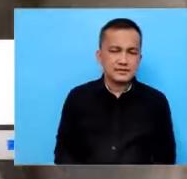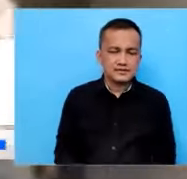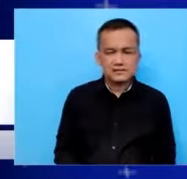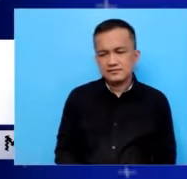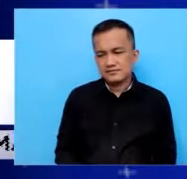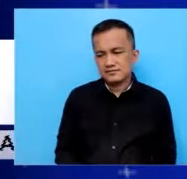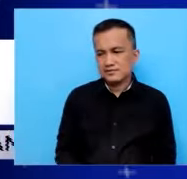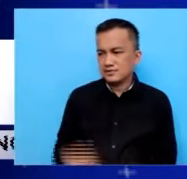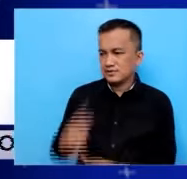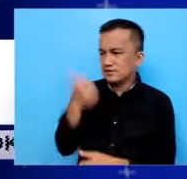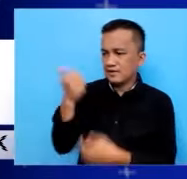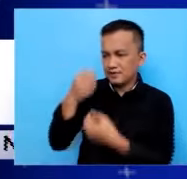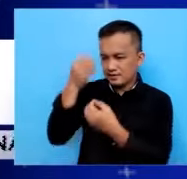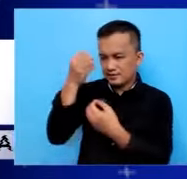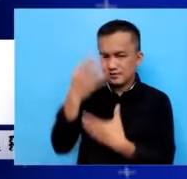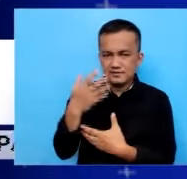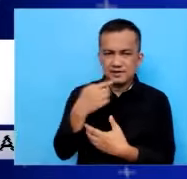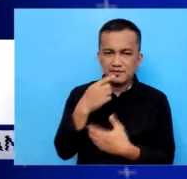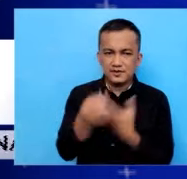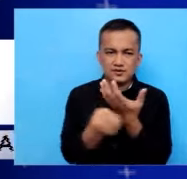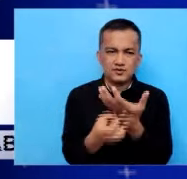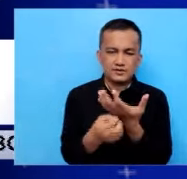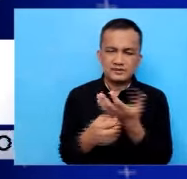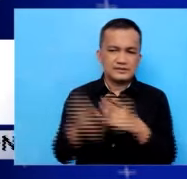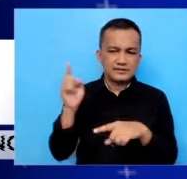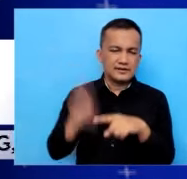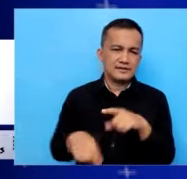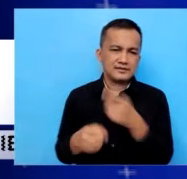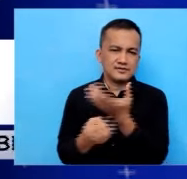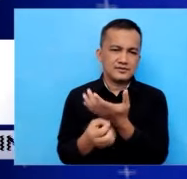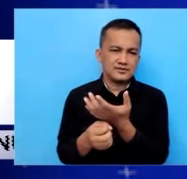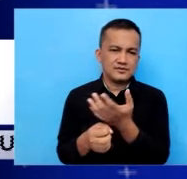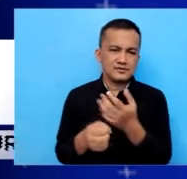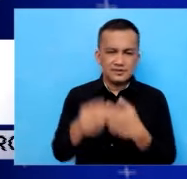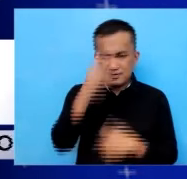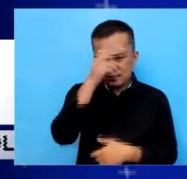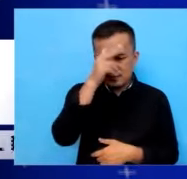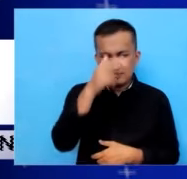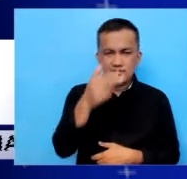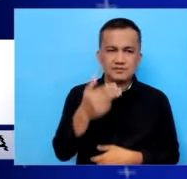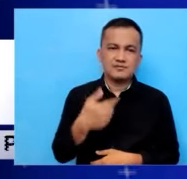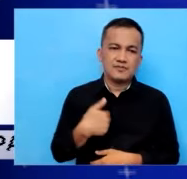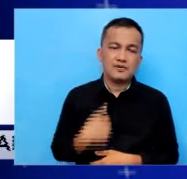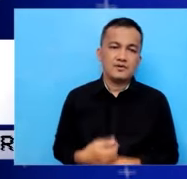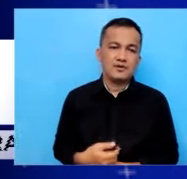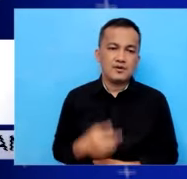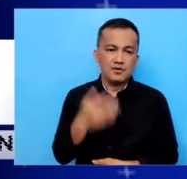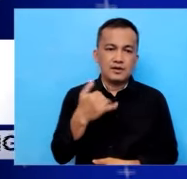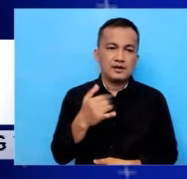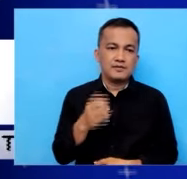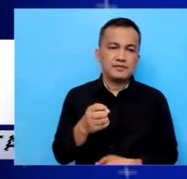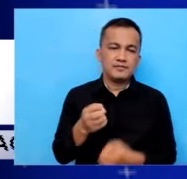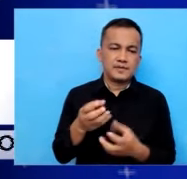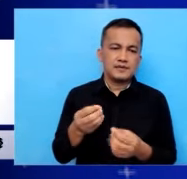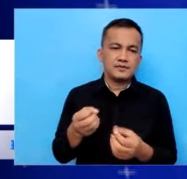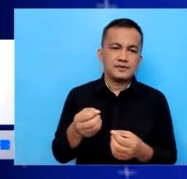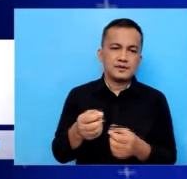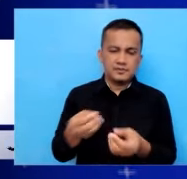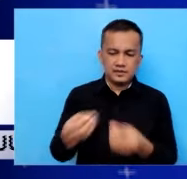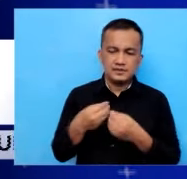akin, iluto na lang daw. Sabi ko, hindi ko kayang iluto yung manok ko kasi marami ka akong binigay na swerte sa akin